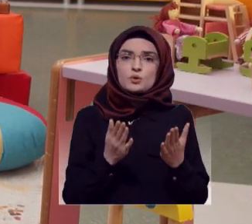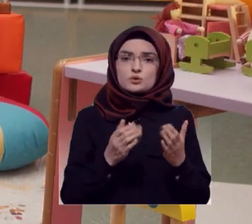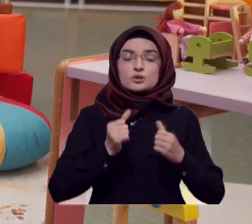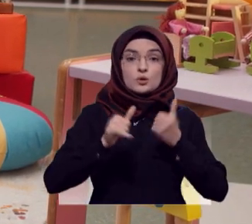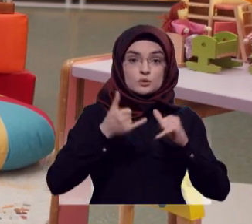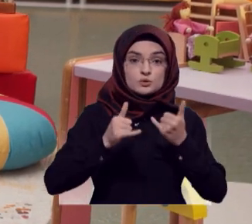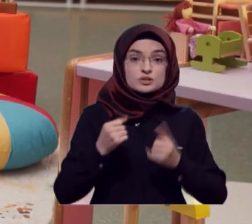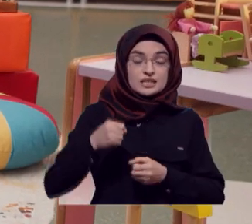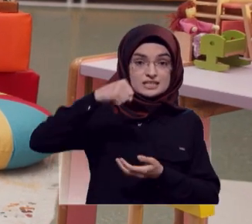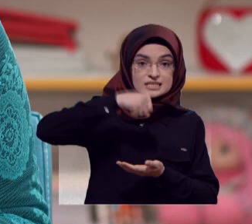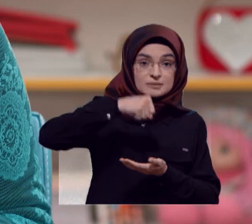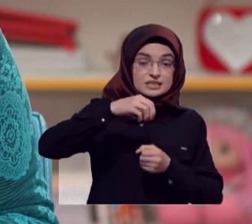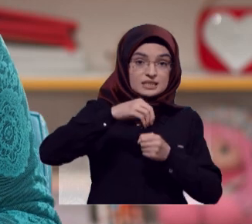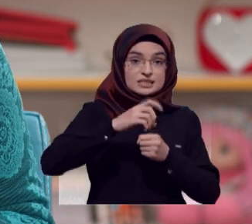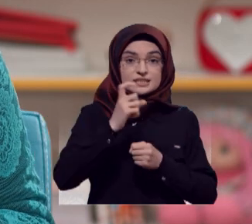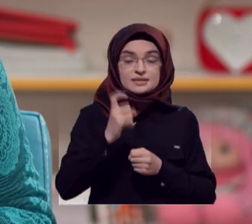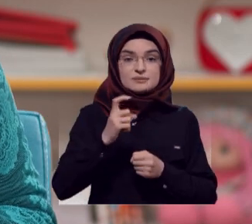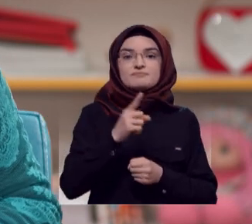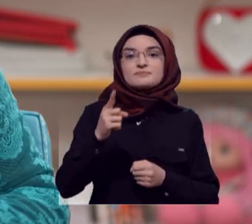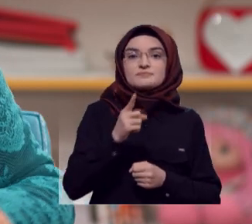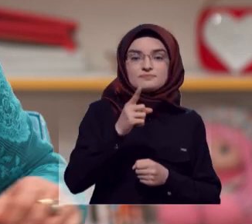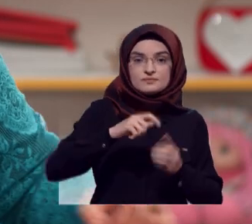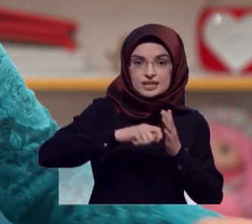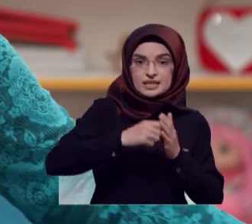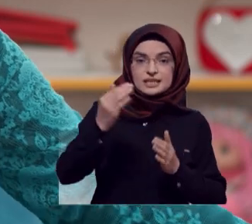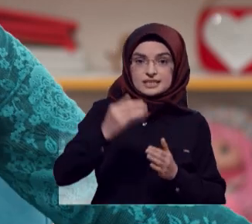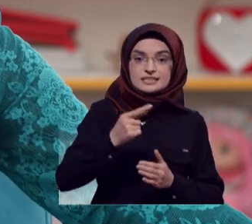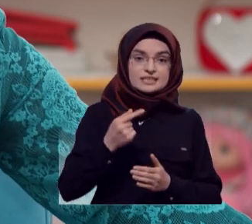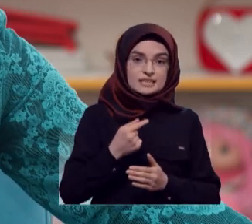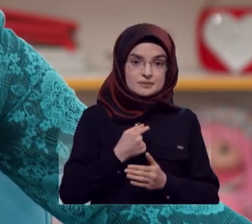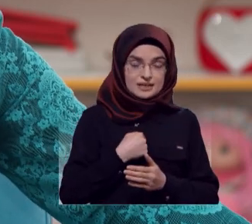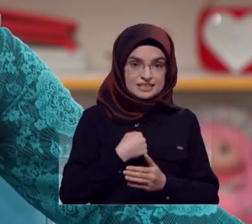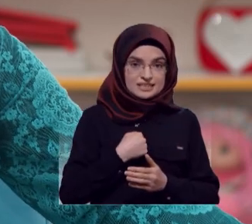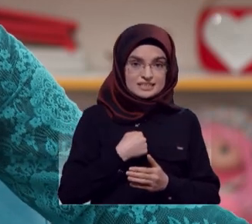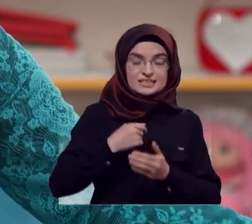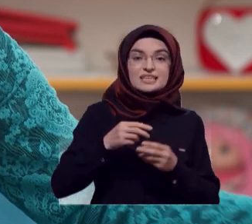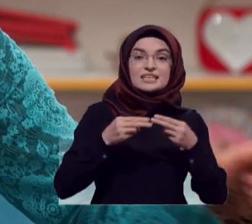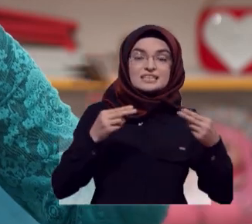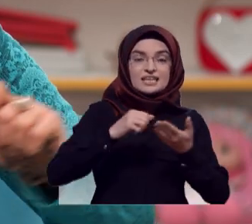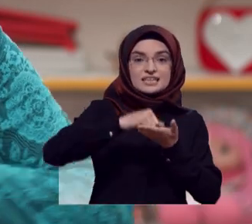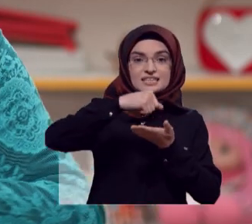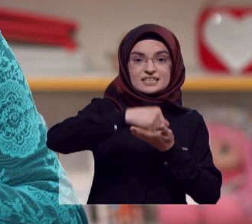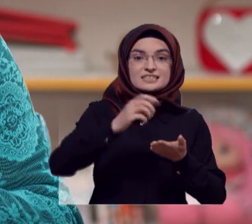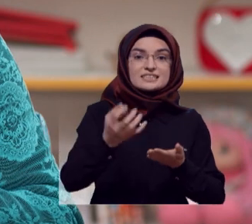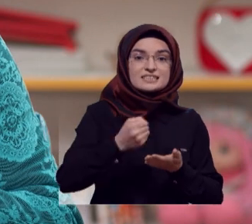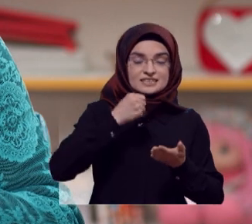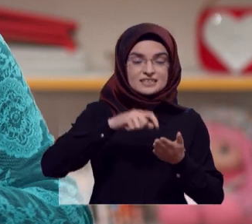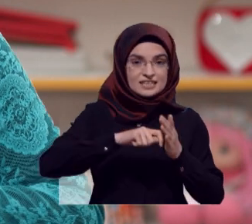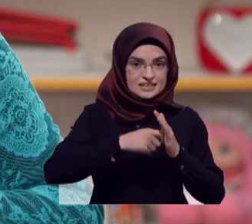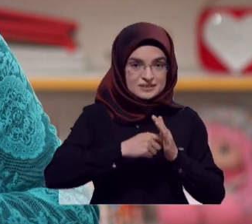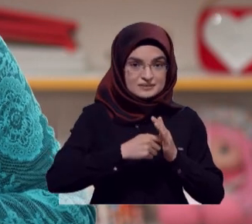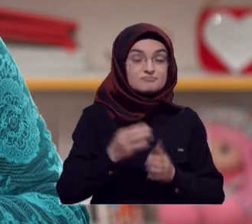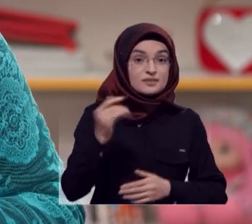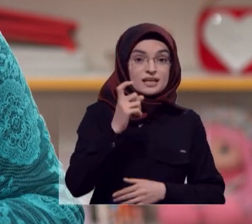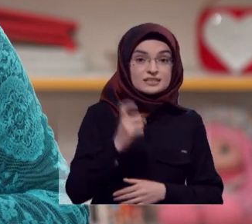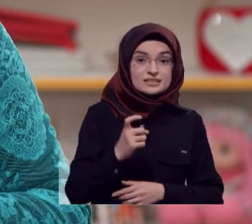oyuncak sepetinizin içinde mi? Siz anahtarı getirirken ben de hikaye sandığından anahtarı alıyorum.